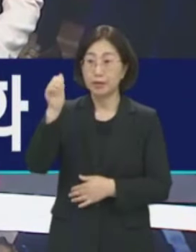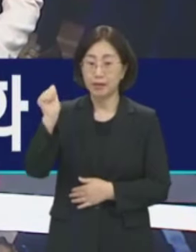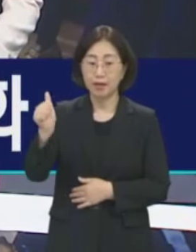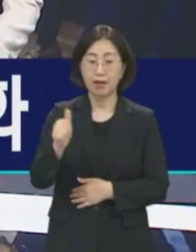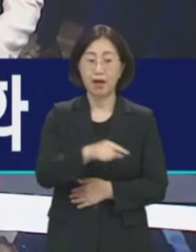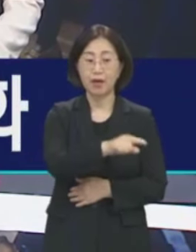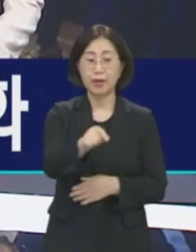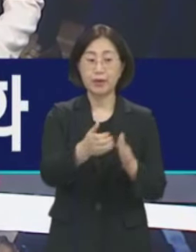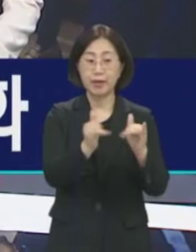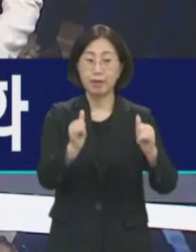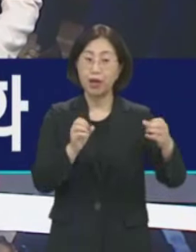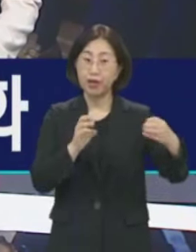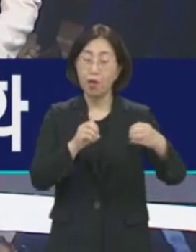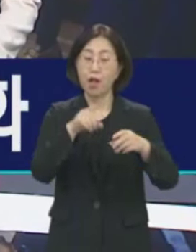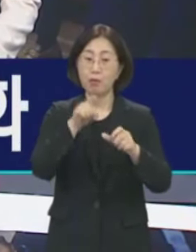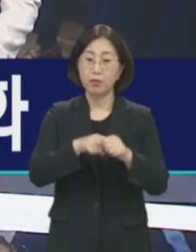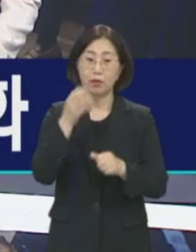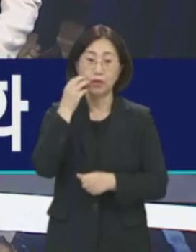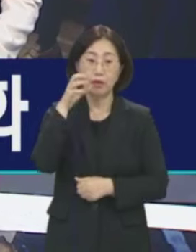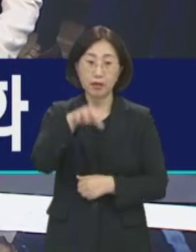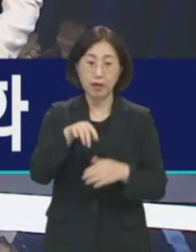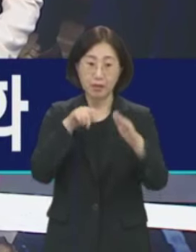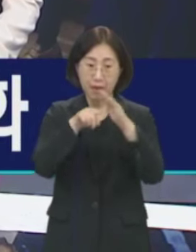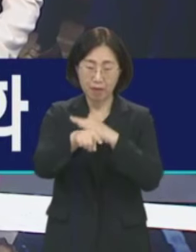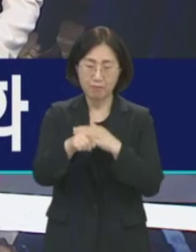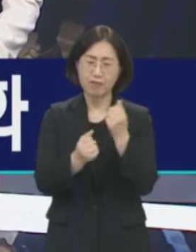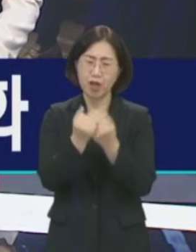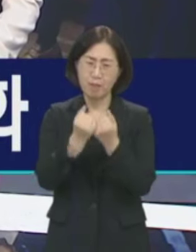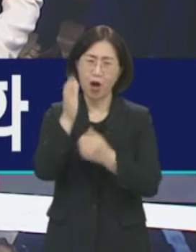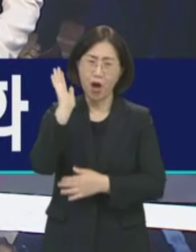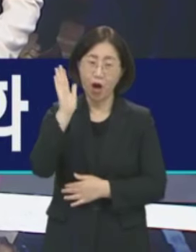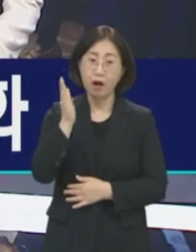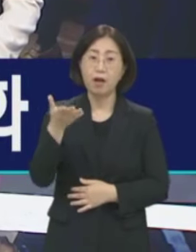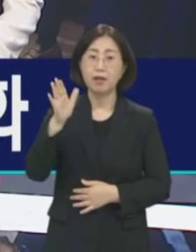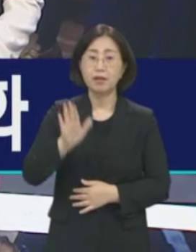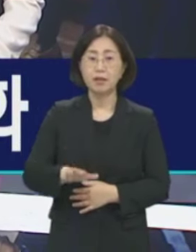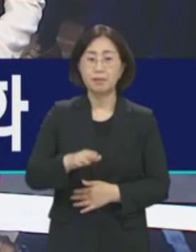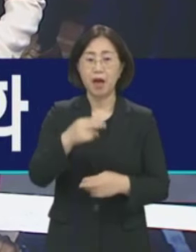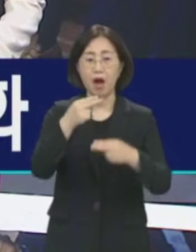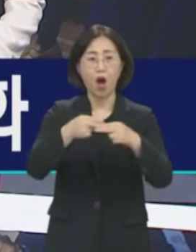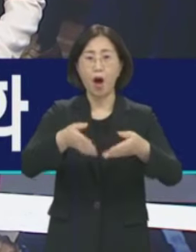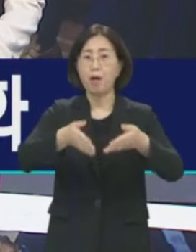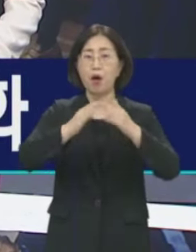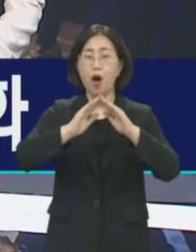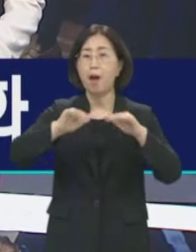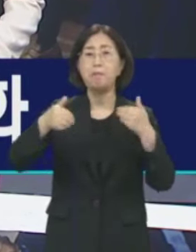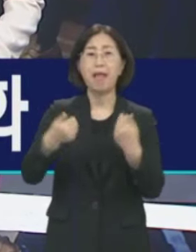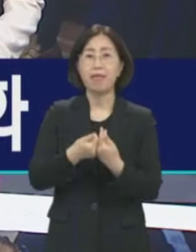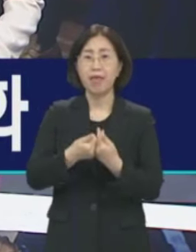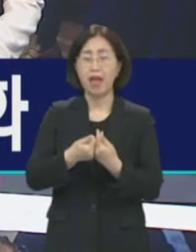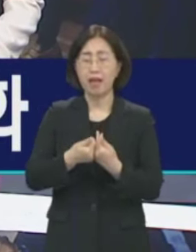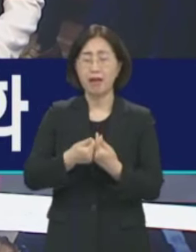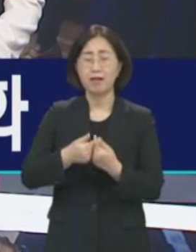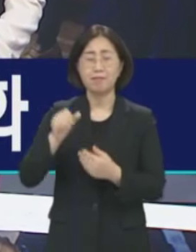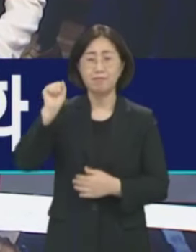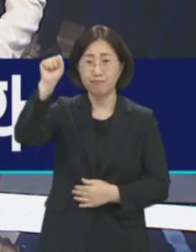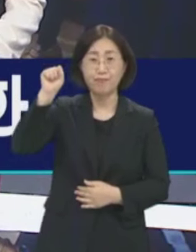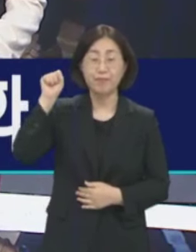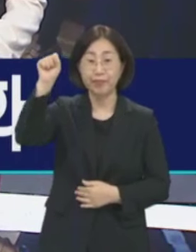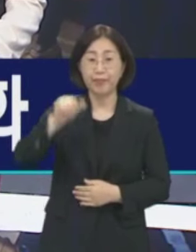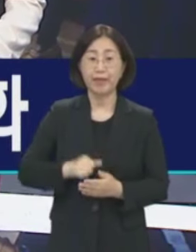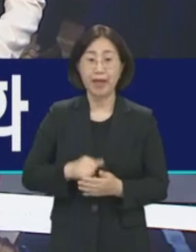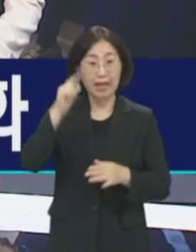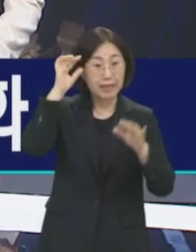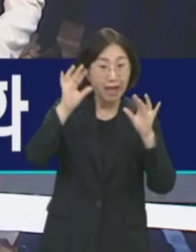도민과의 대화를 위해 청양을 방문해 설득에 나섰지만 지천댐 건설 반대 주민 수백 명이 거센 반대 집회를 열었습니다.